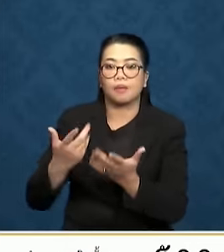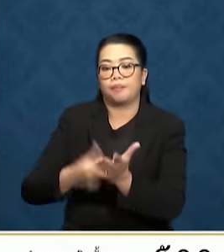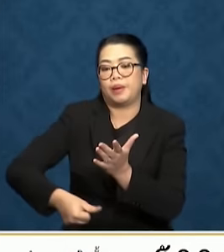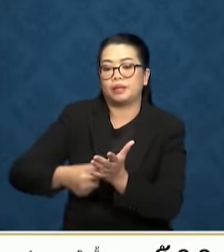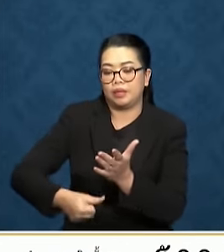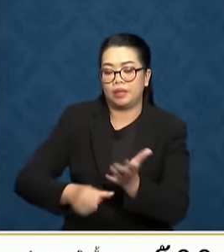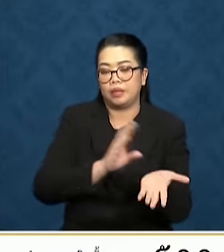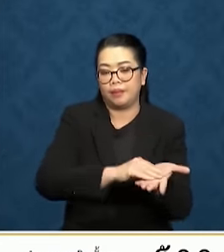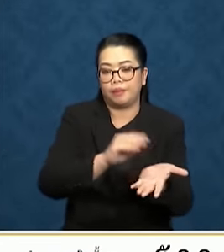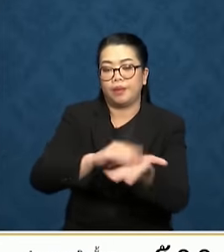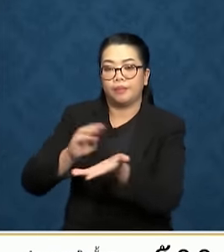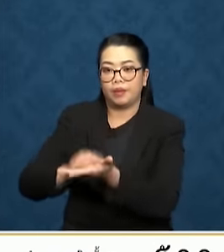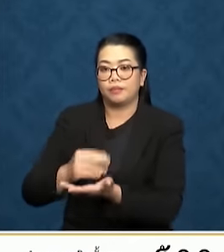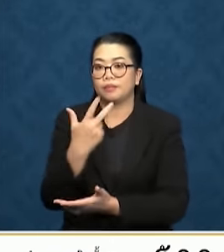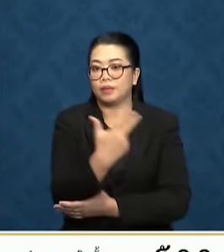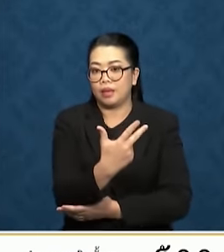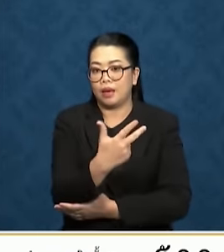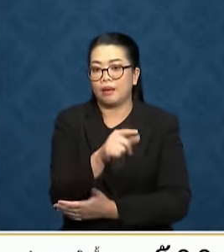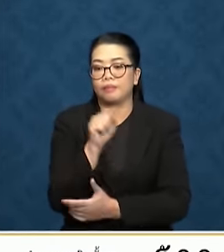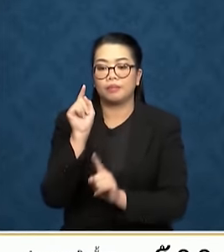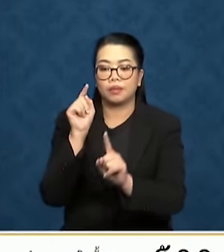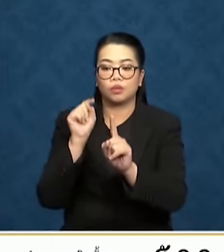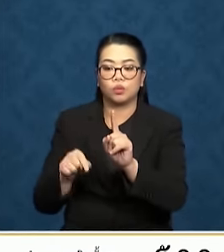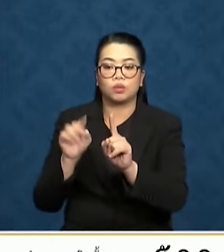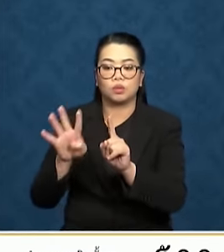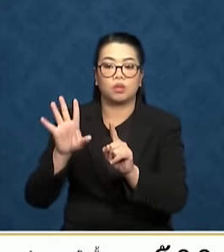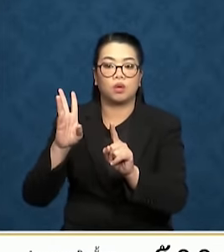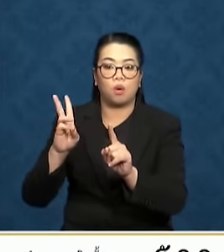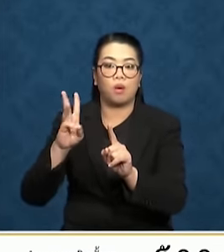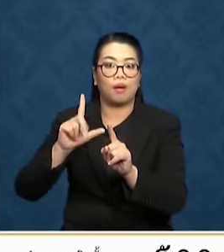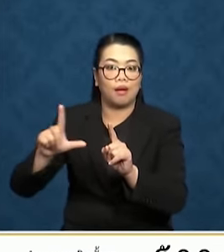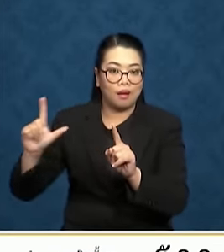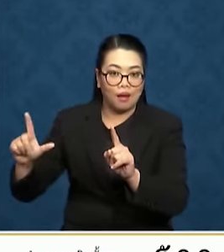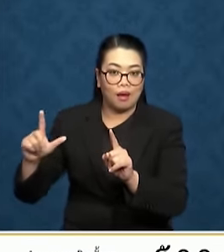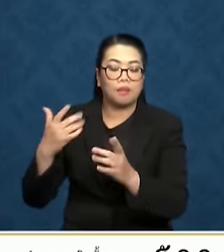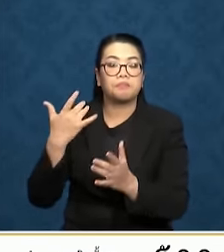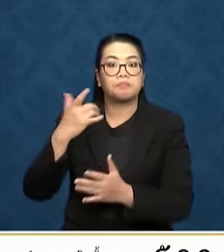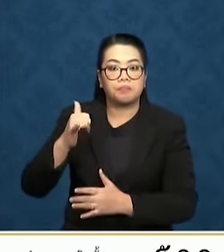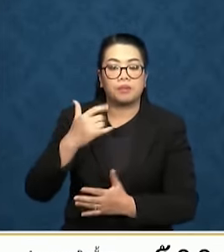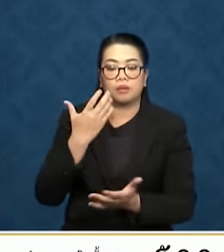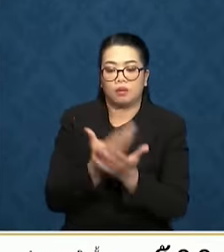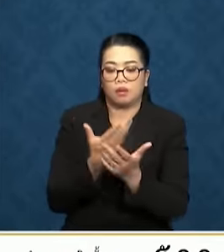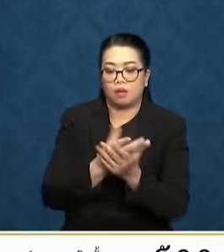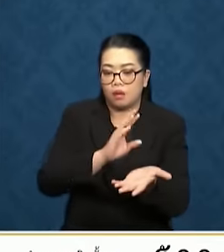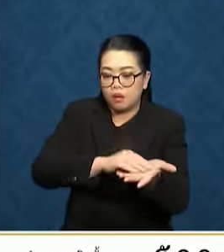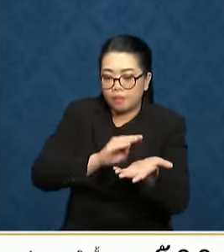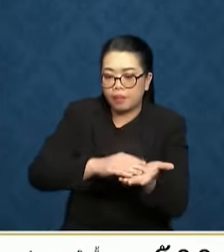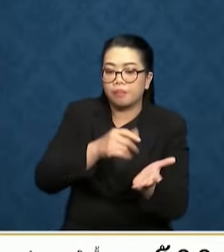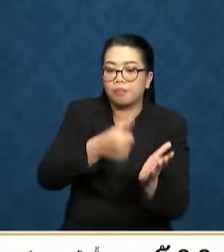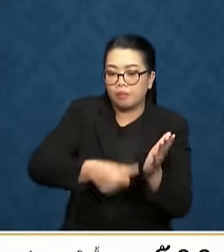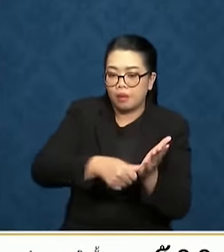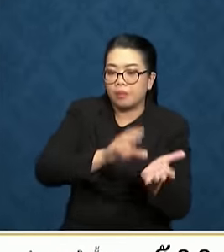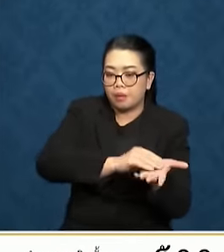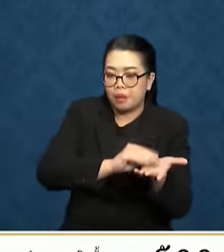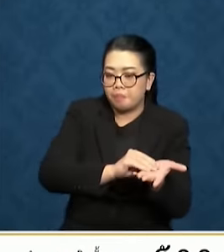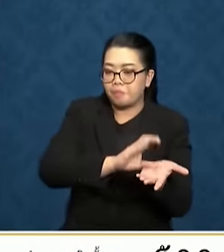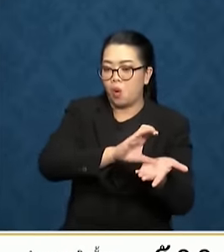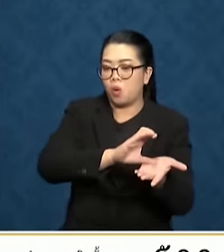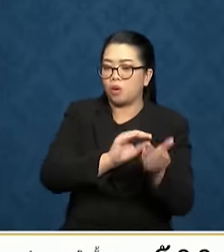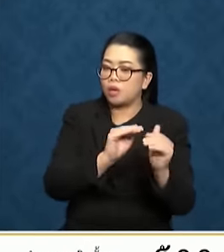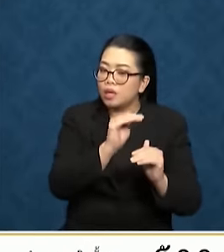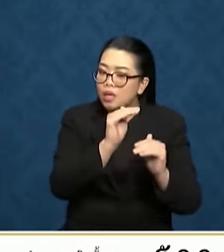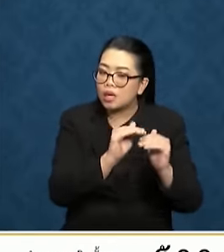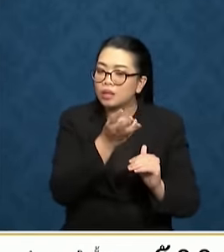เคยประมาณไว้ประมาณ1.46ล้านล้านบาทบางกรมก็จัดเก็บได้เยอะเกินนะครับนิด